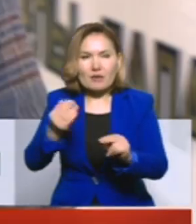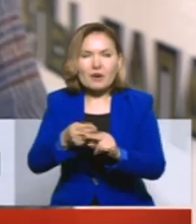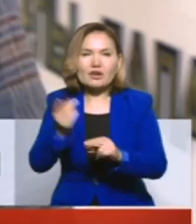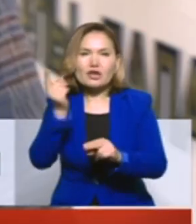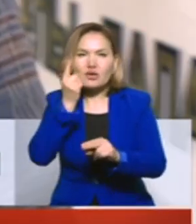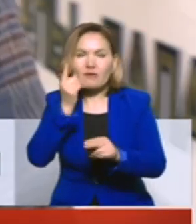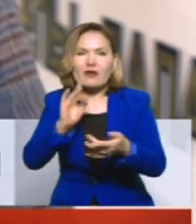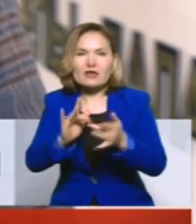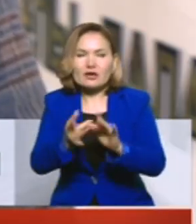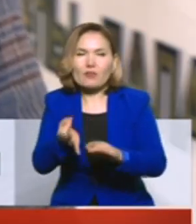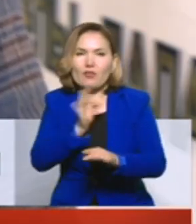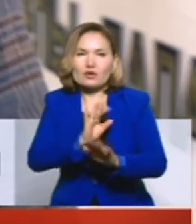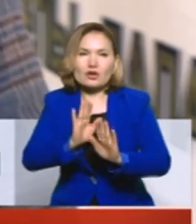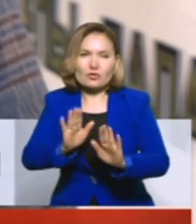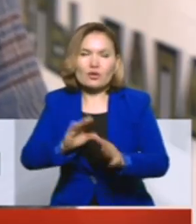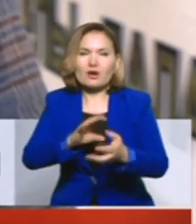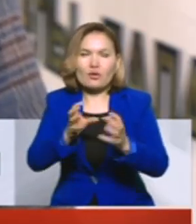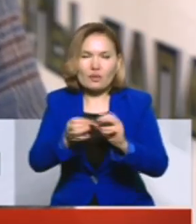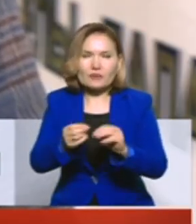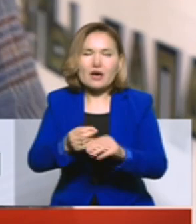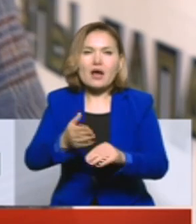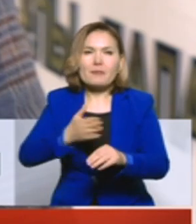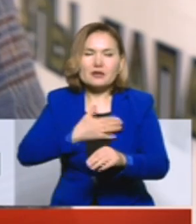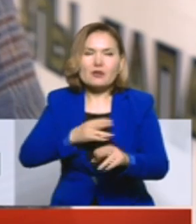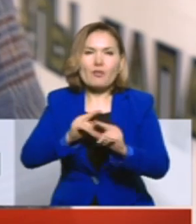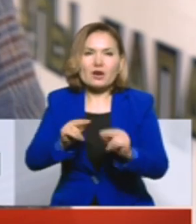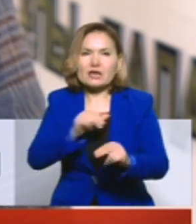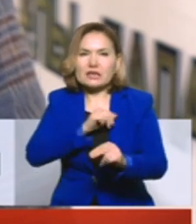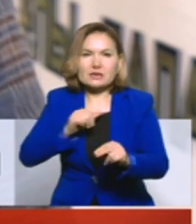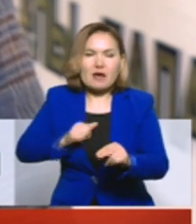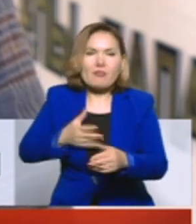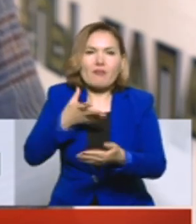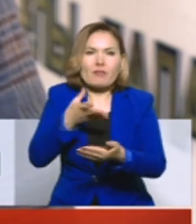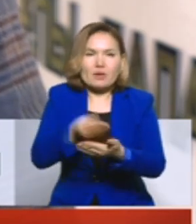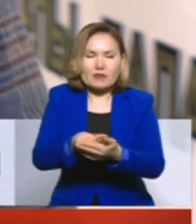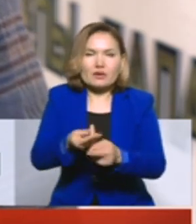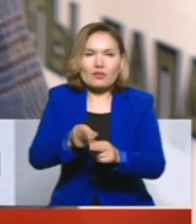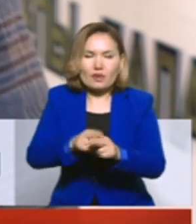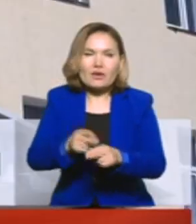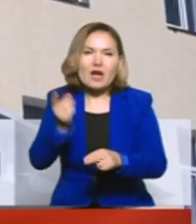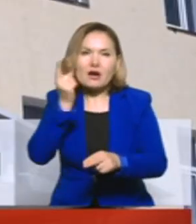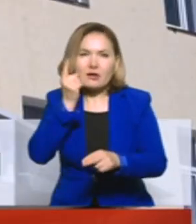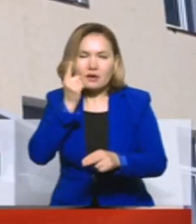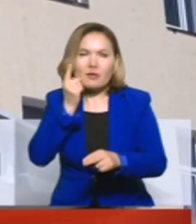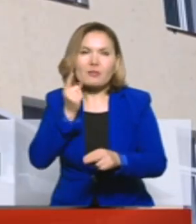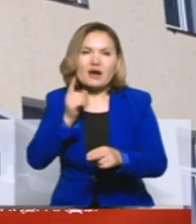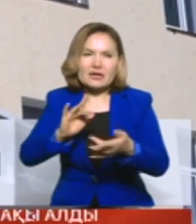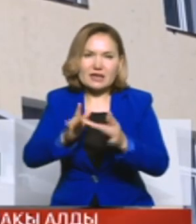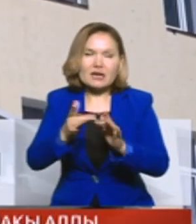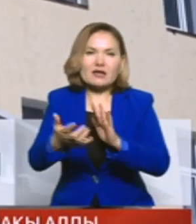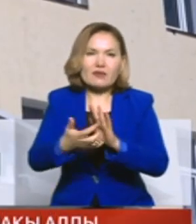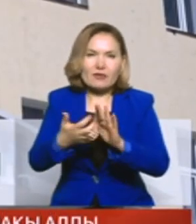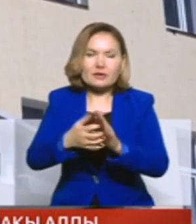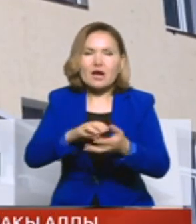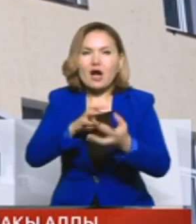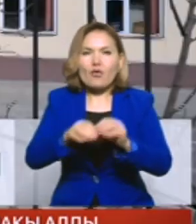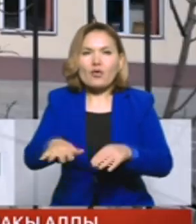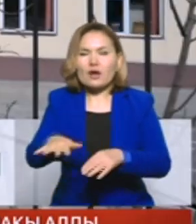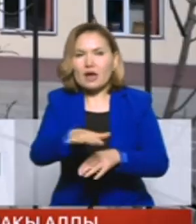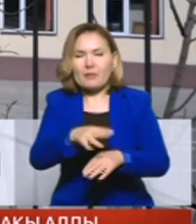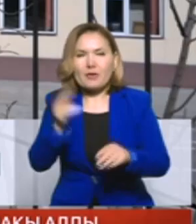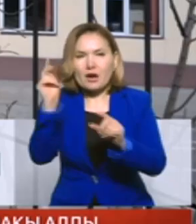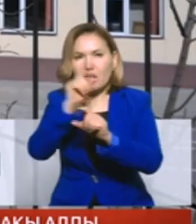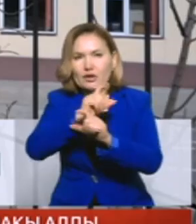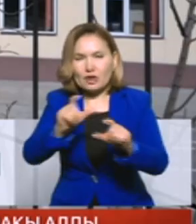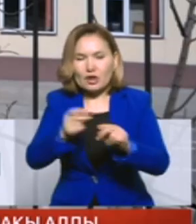интернетпен жұмыс жасап жатыр. Оған да біздің жаңағы интернеттің желісі күші келмейді. Оқу жылының жаңа 90-ның шаһардағы 3